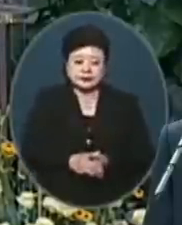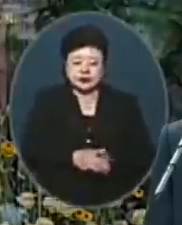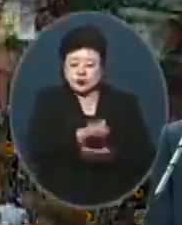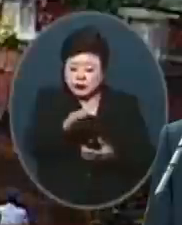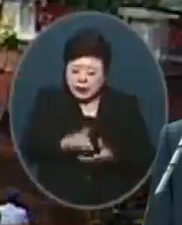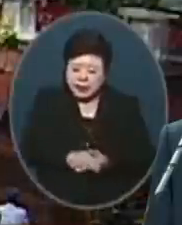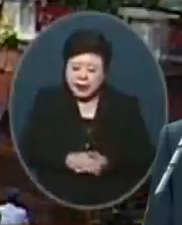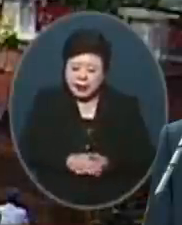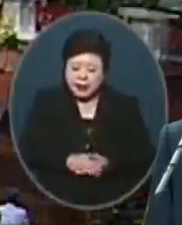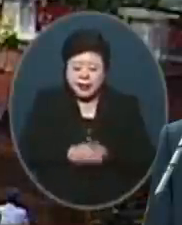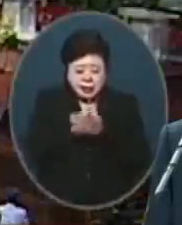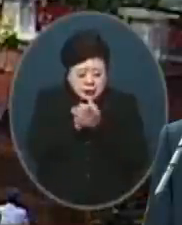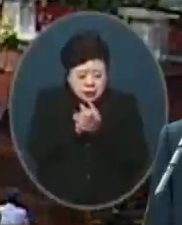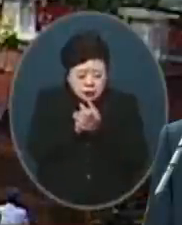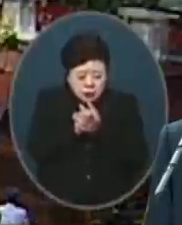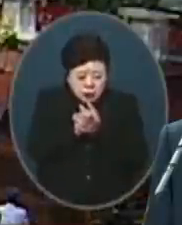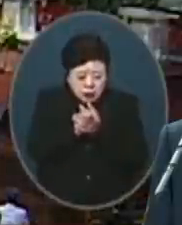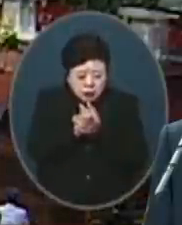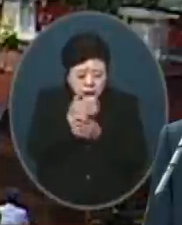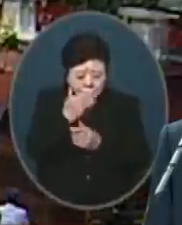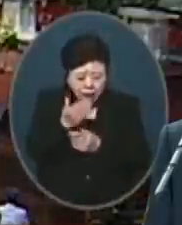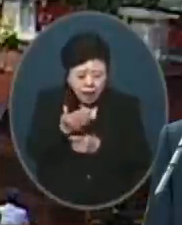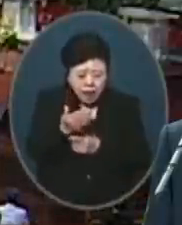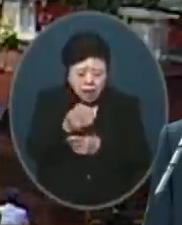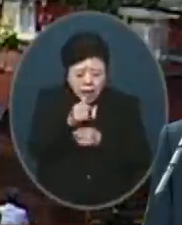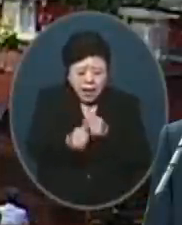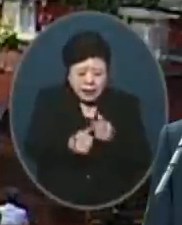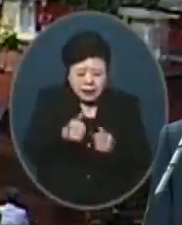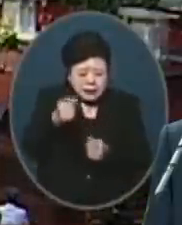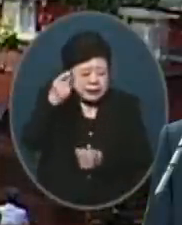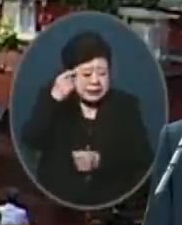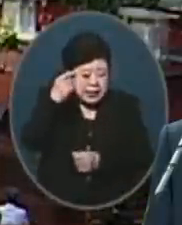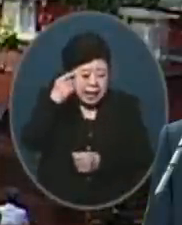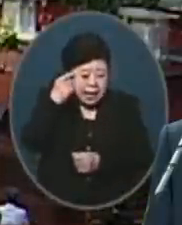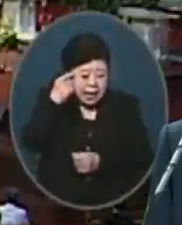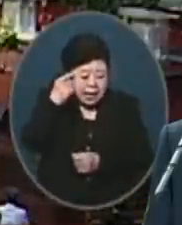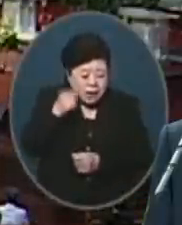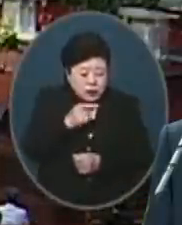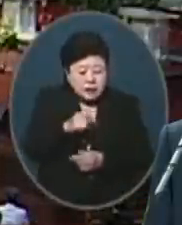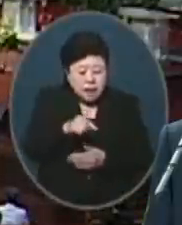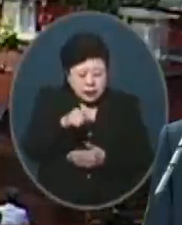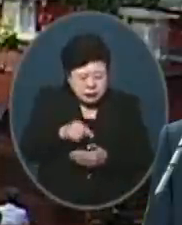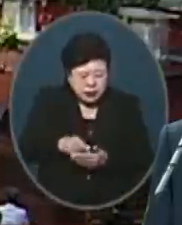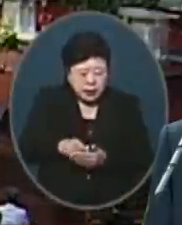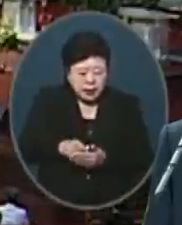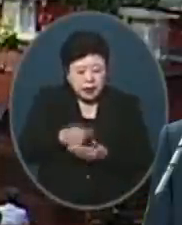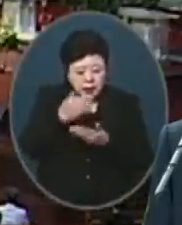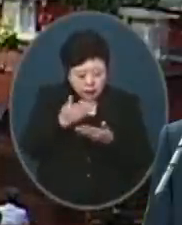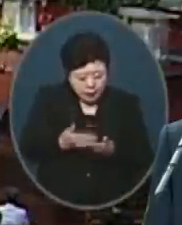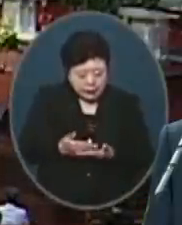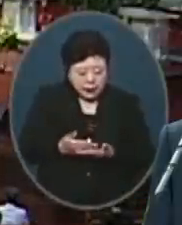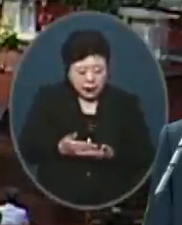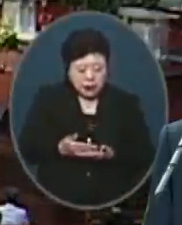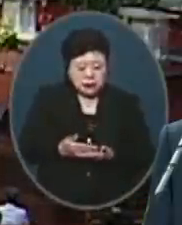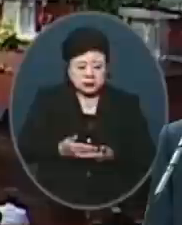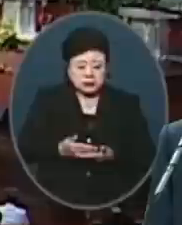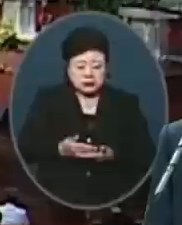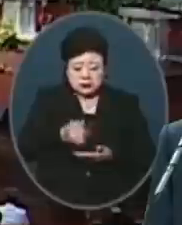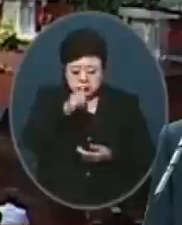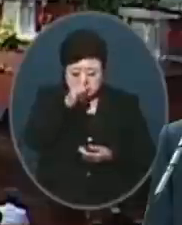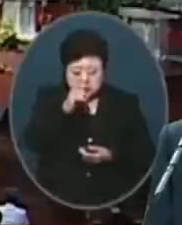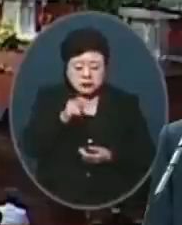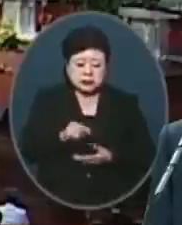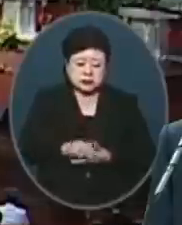우리가 기도할 수 있고 하나님의 생각을 우리 마음속에 받아들일 수 있는